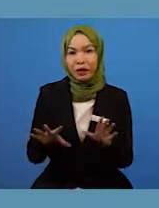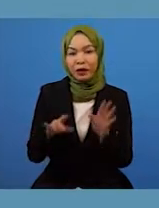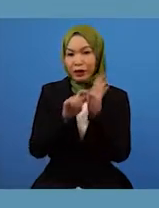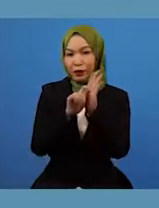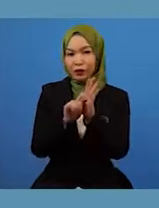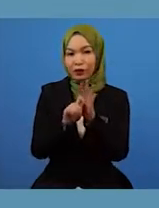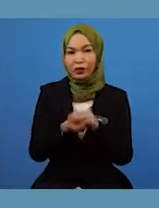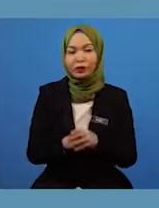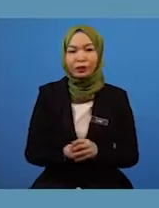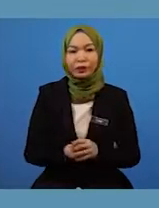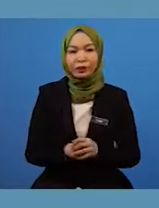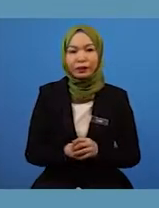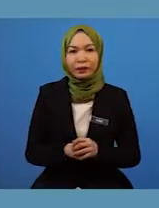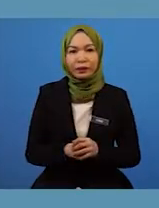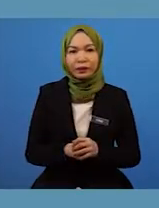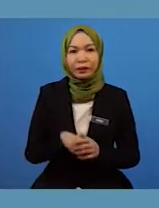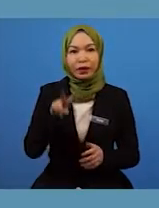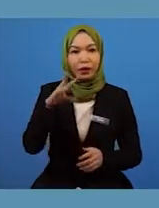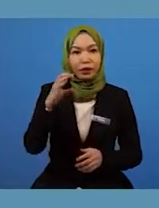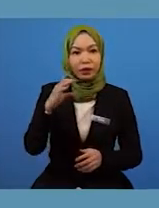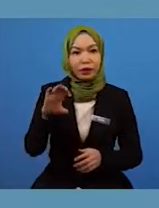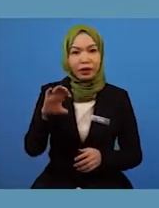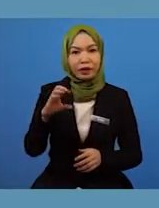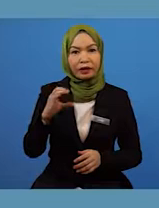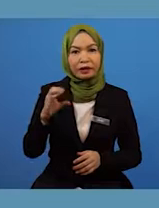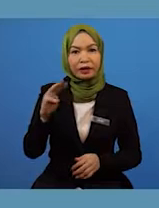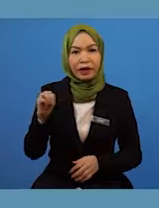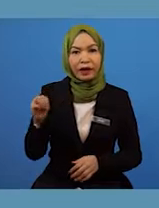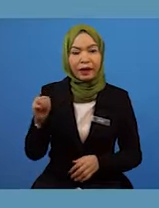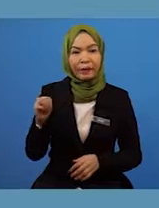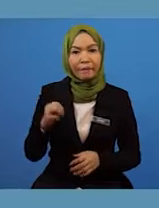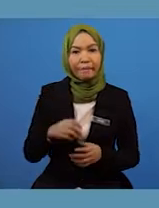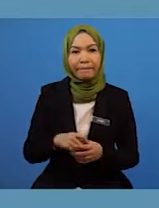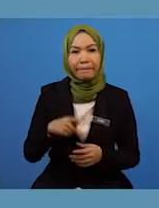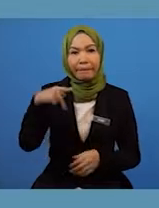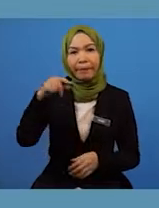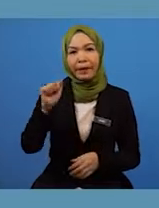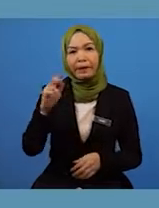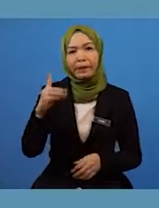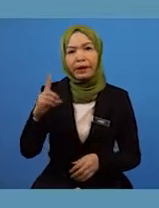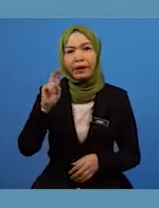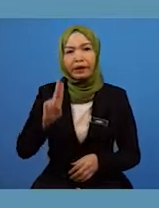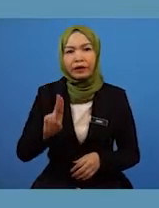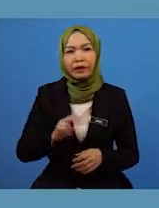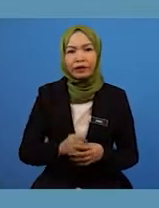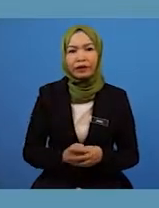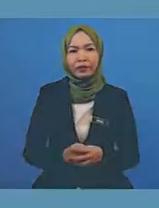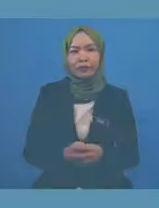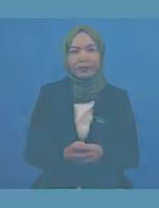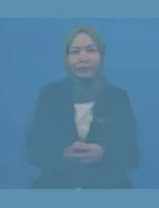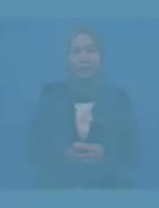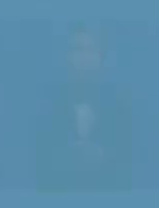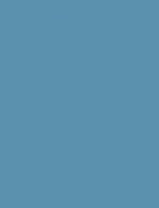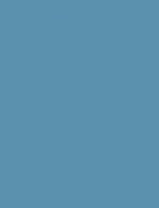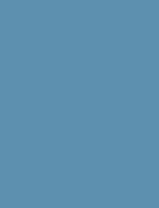soalan, iaitu 200 cm padu. Jadi, jisimnya 200 gram.